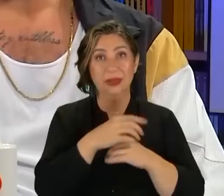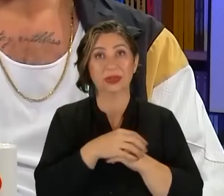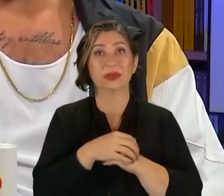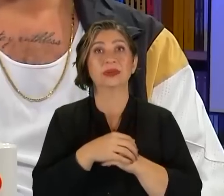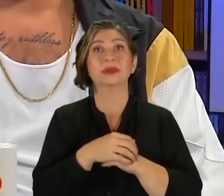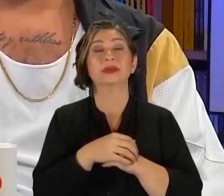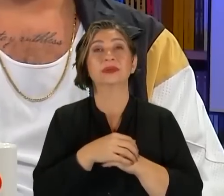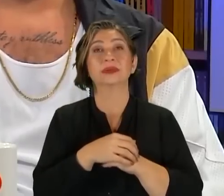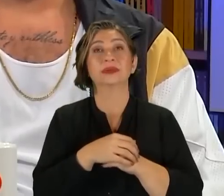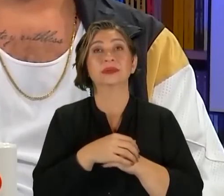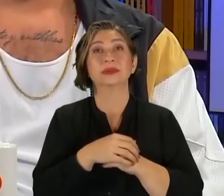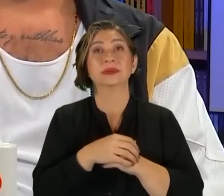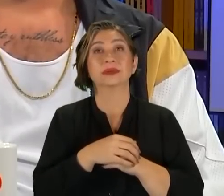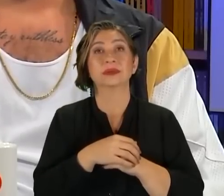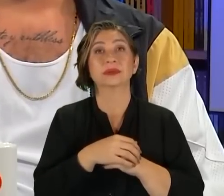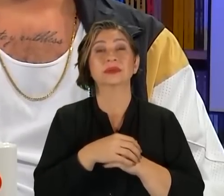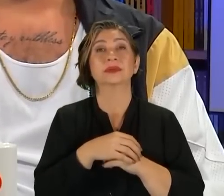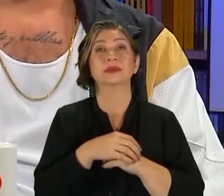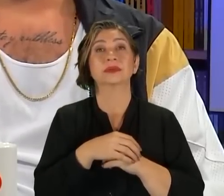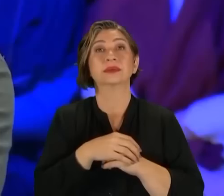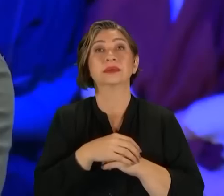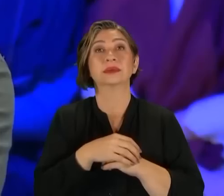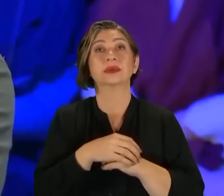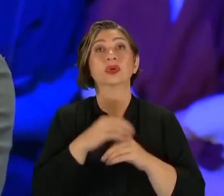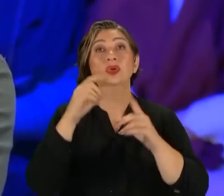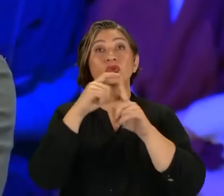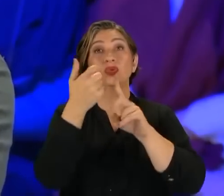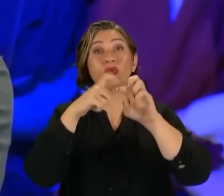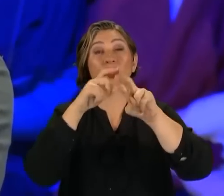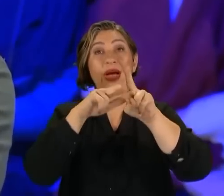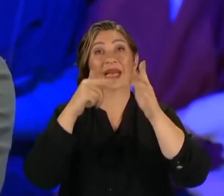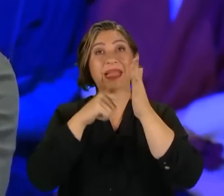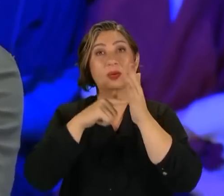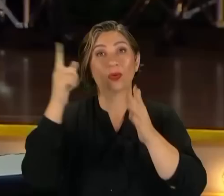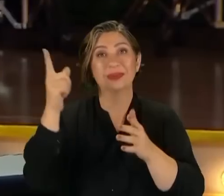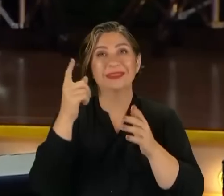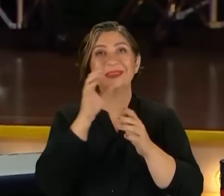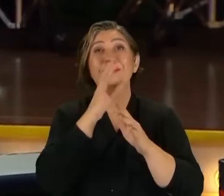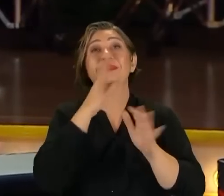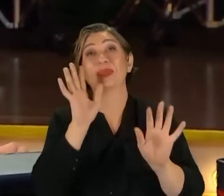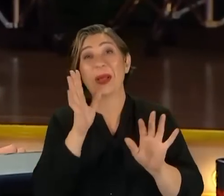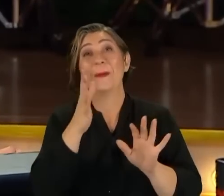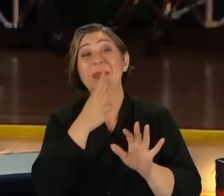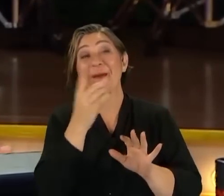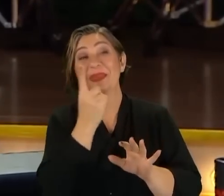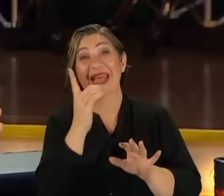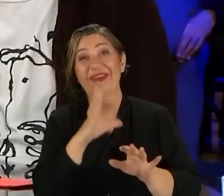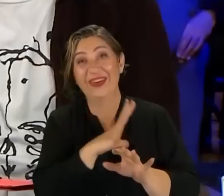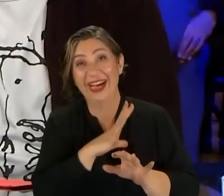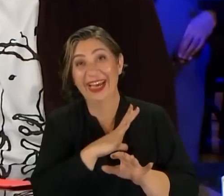İF Eskişehir. Evet, 3 tane Aralık daha var Aralık'ta. Durak değildi değil mi? İF mi? Yok, durak en son. Bilmiyorlar. Bilen birileri var.